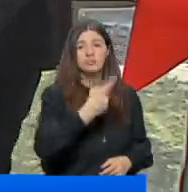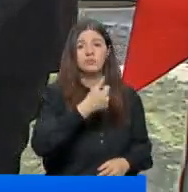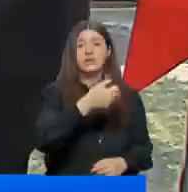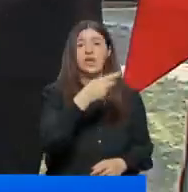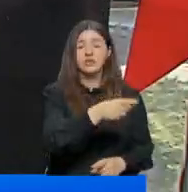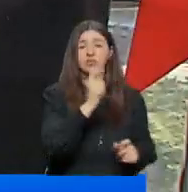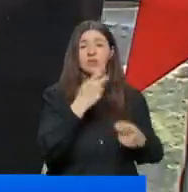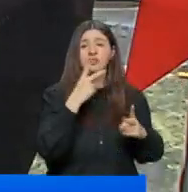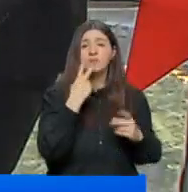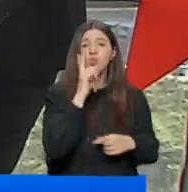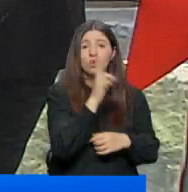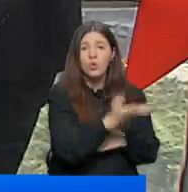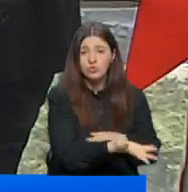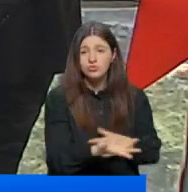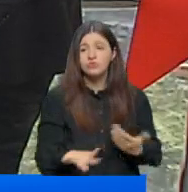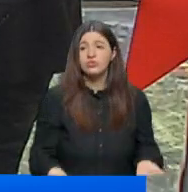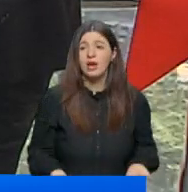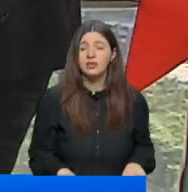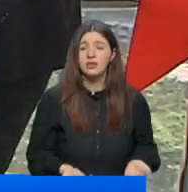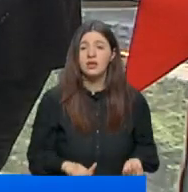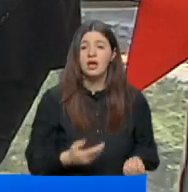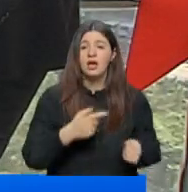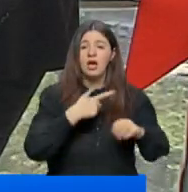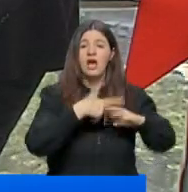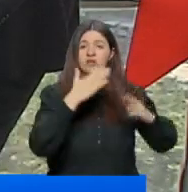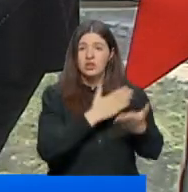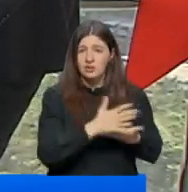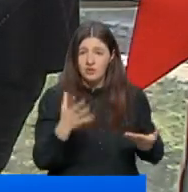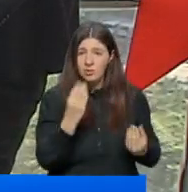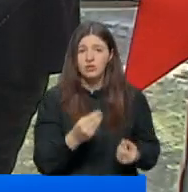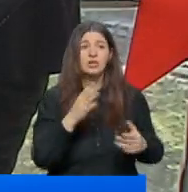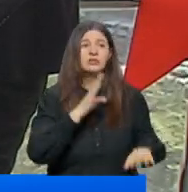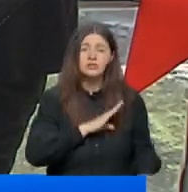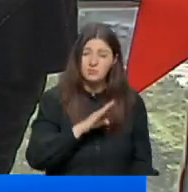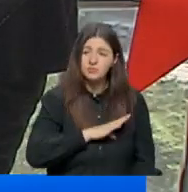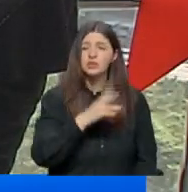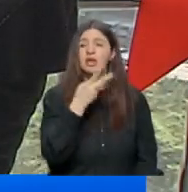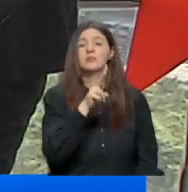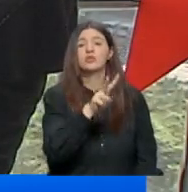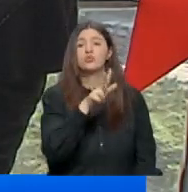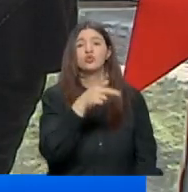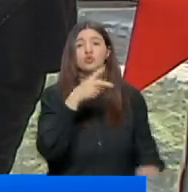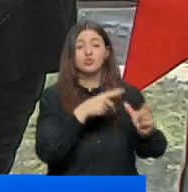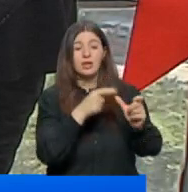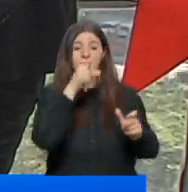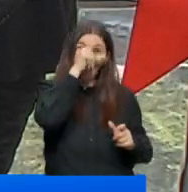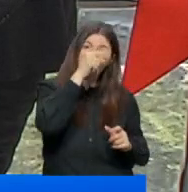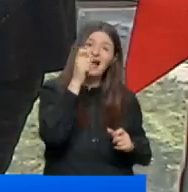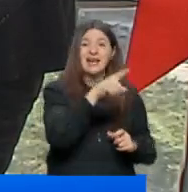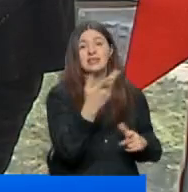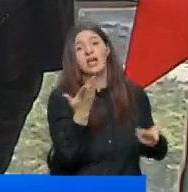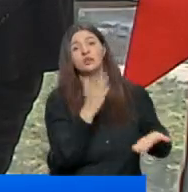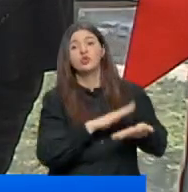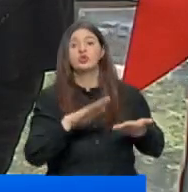Cumhurbaşkanı Erdoğan yaptığı açıklamadan görüyoruz. Yani enflasyon devam edecek, sabır ve 2023 Şubat Mart ayında